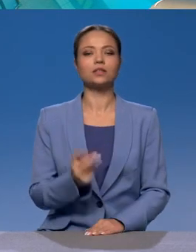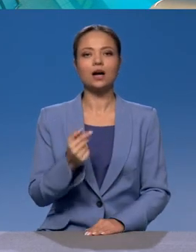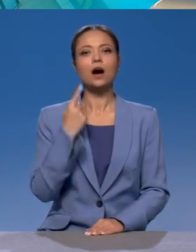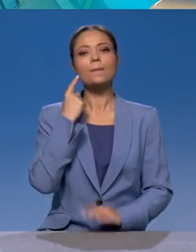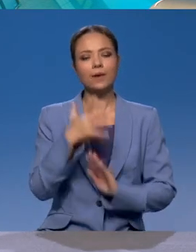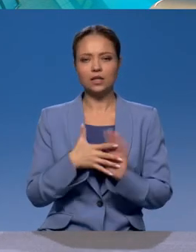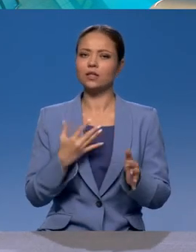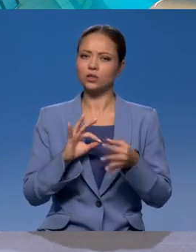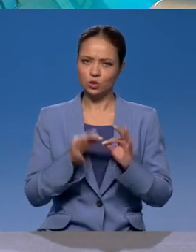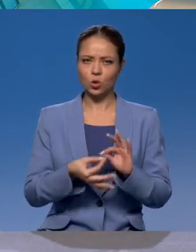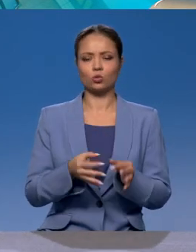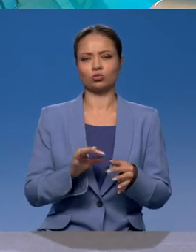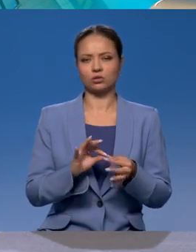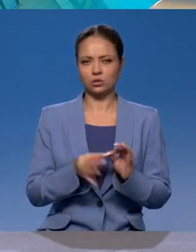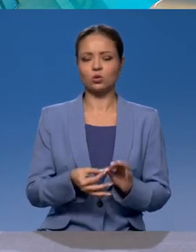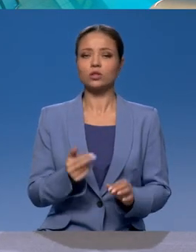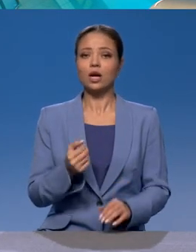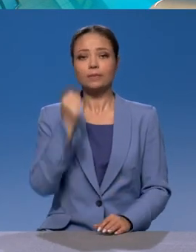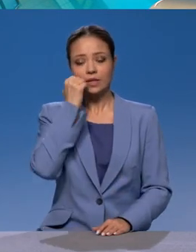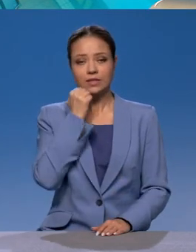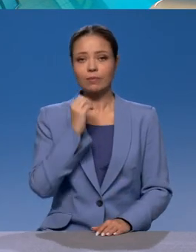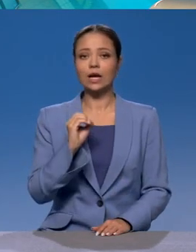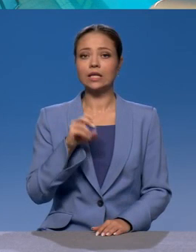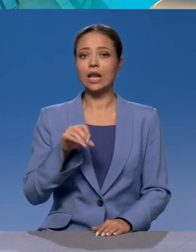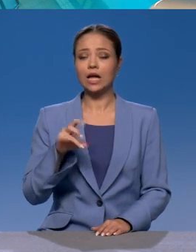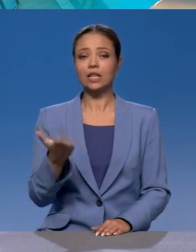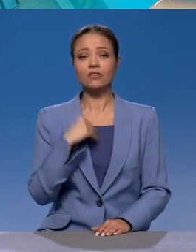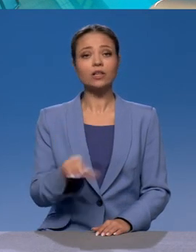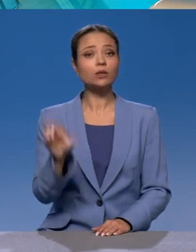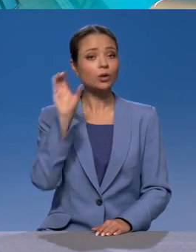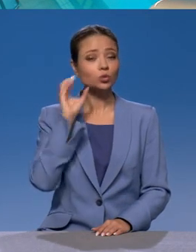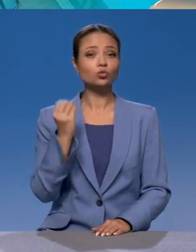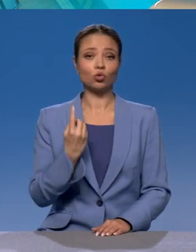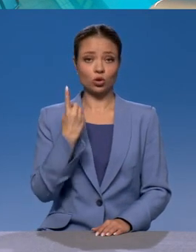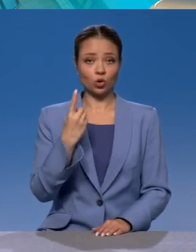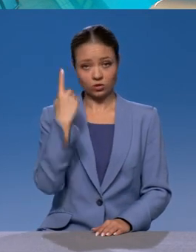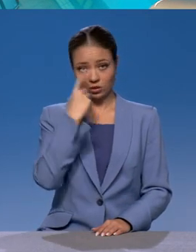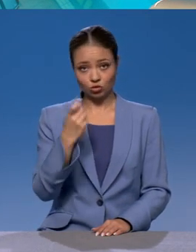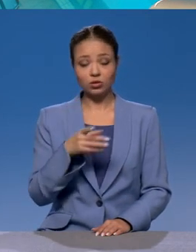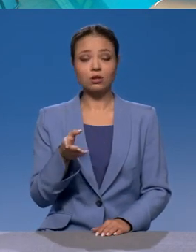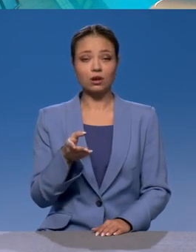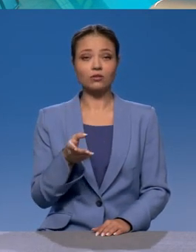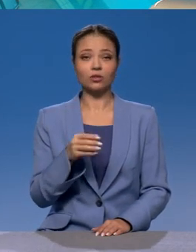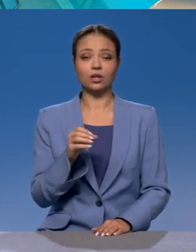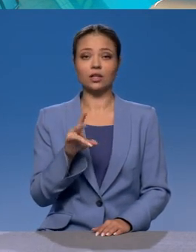Сложно, сложно. Спасибо, Елена. Послушаем еще сообщение. Звонок из Курска. Надежда, здравствуйте.